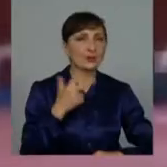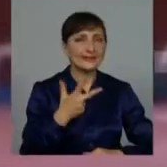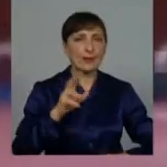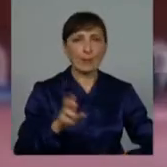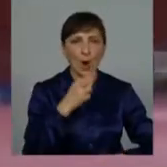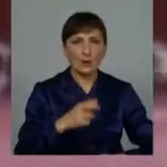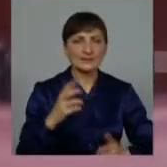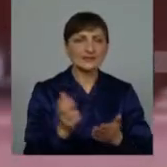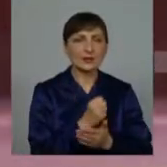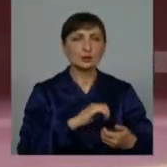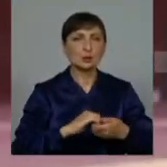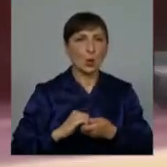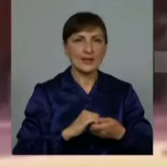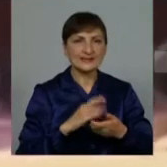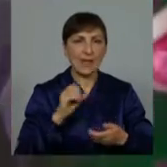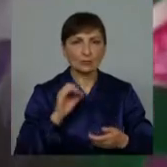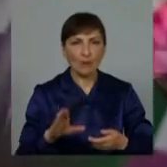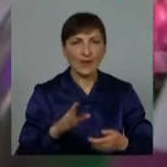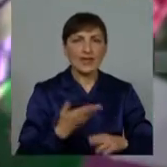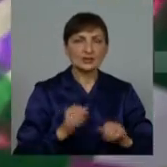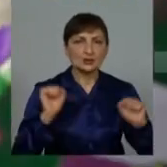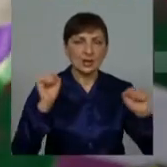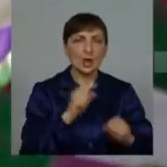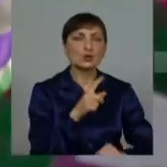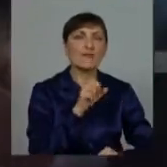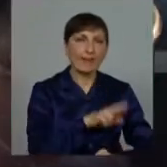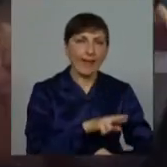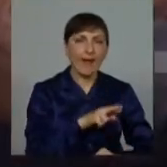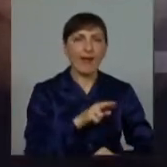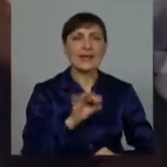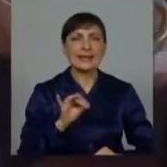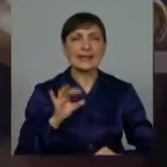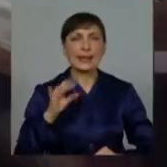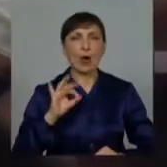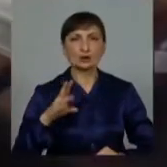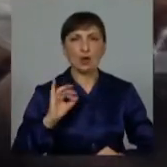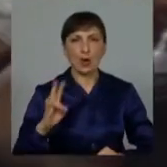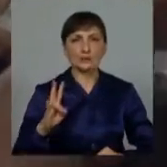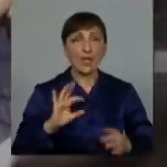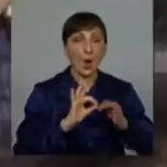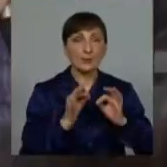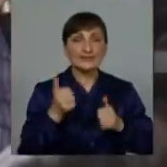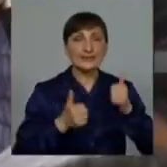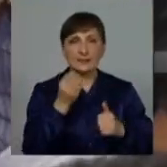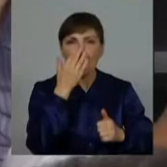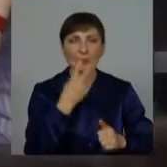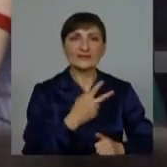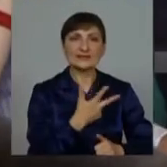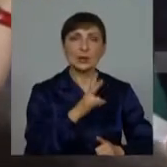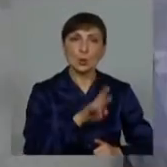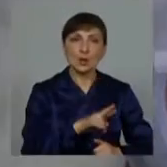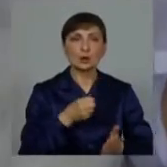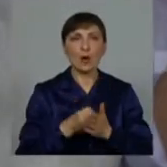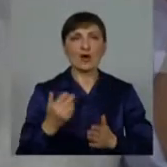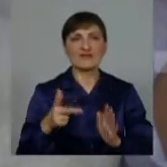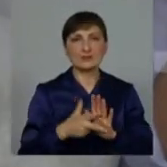Их завоевали дзюдоист Ильдос Сметов и тяжелоатлеты Зульфия Чиншанло и Игорь Сон. Олимпийские игры в Токио пройдут с 23 июля по